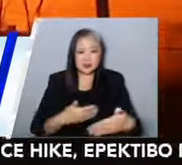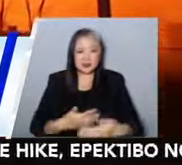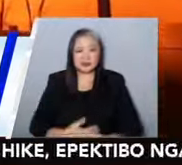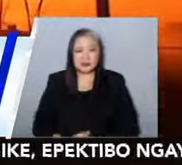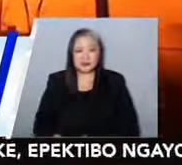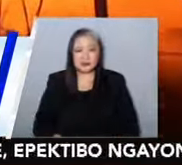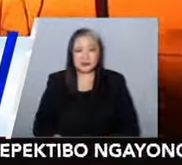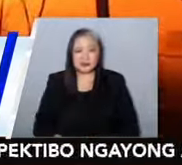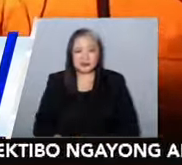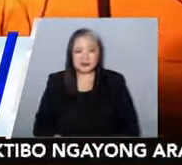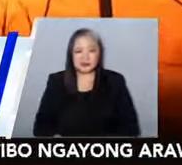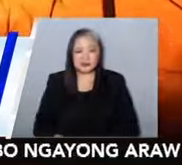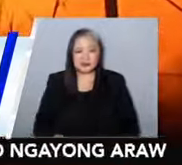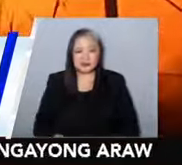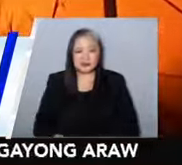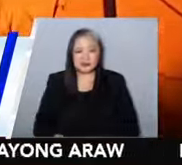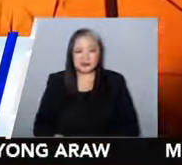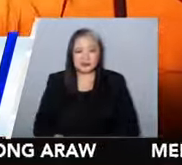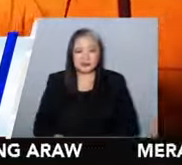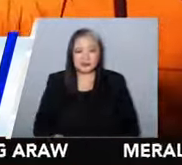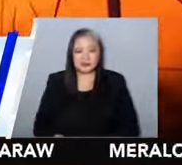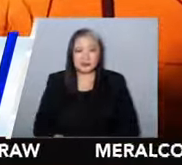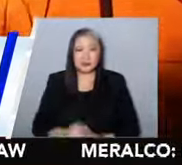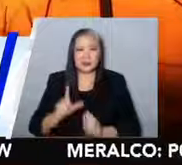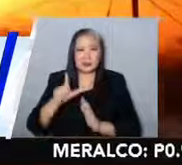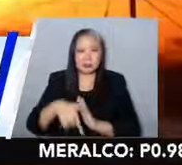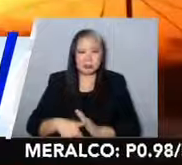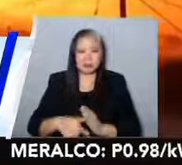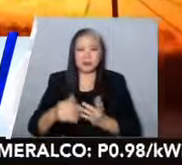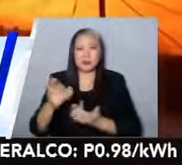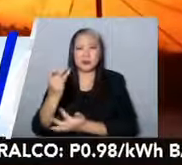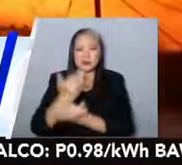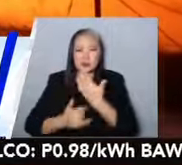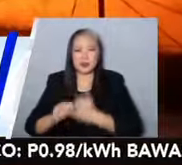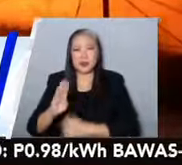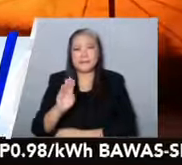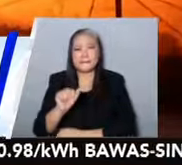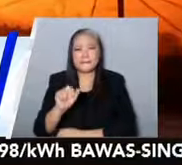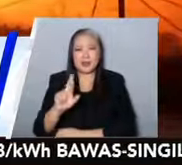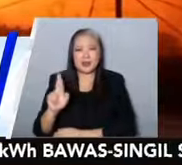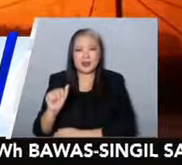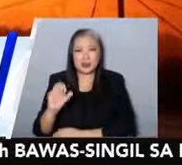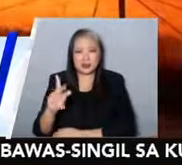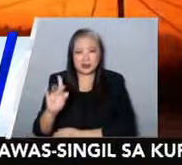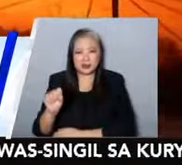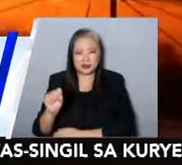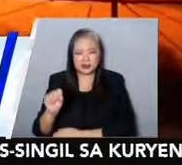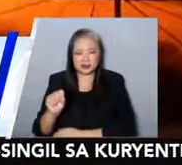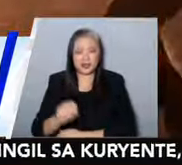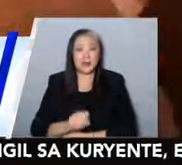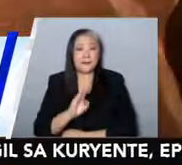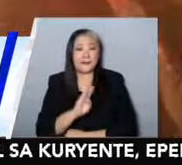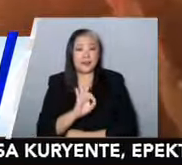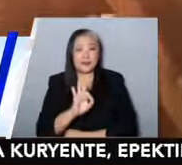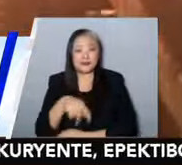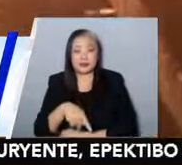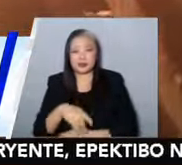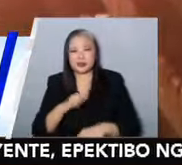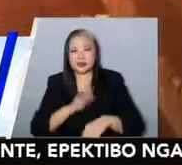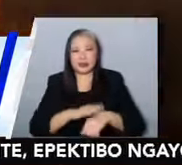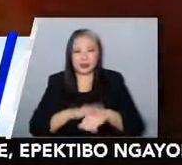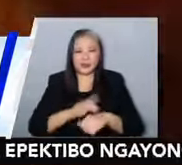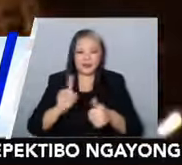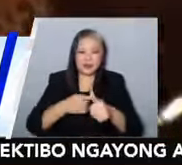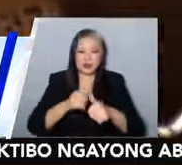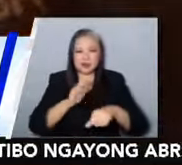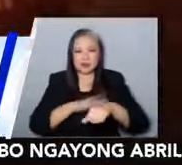Ilang minuto lang ang lumipas, nasunog na rin ang baraks. Itinaas ng Bureau of Fire Protection ang unang alarma. Nasa 8 fire truck